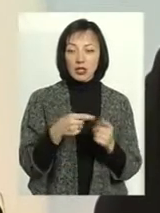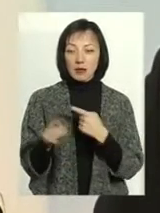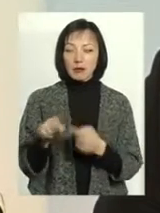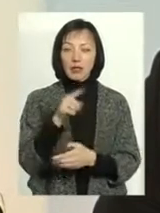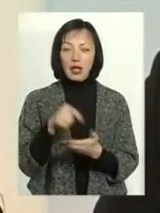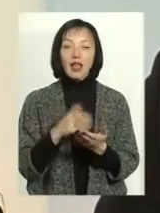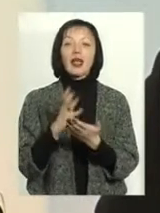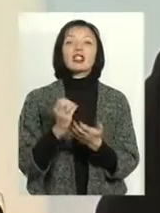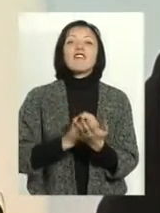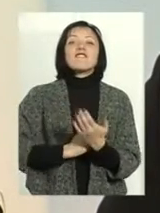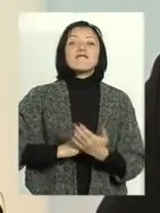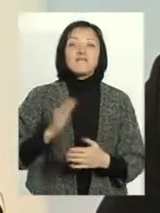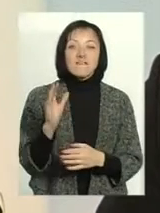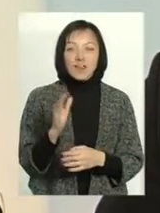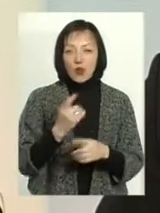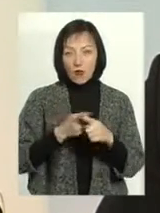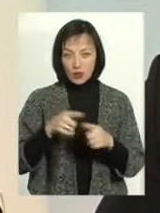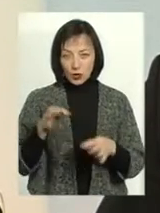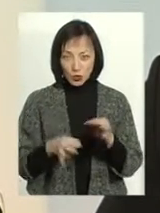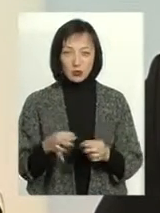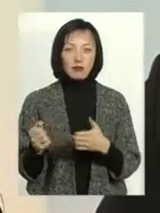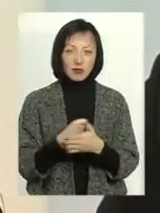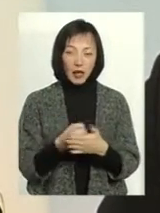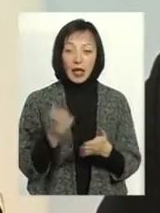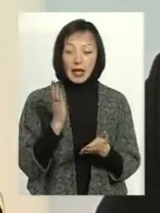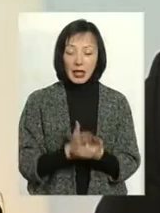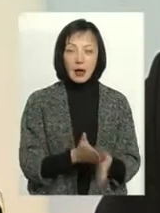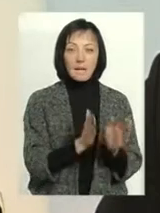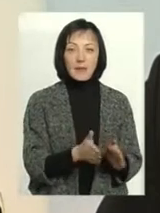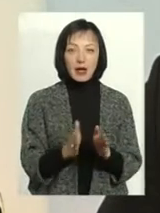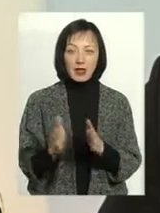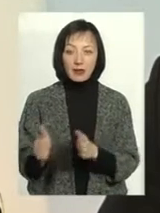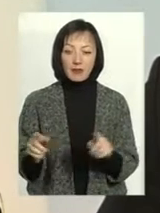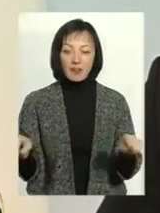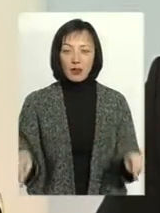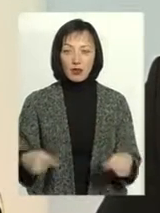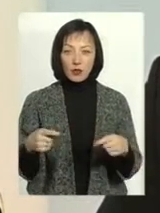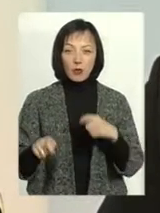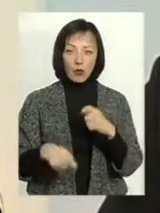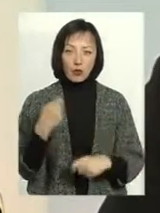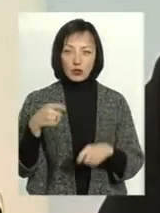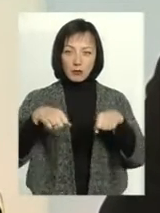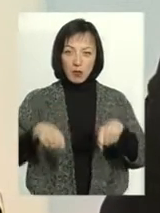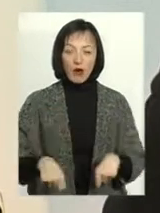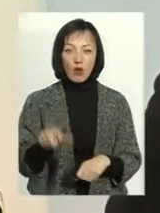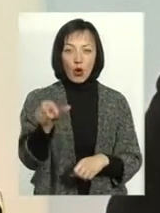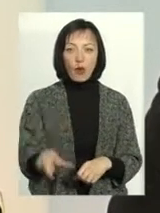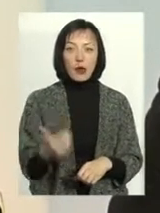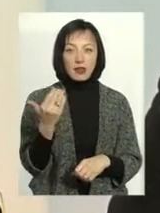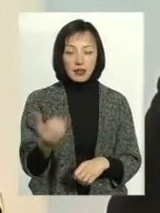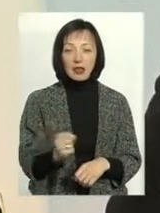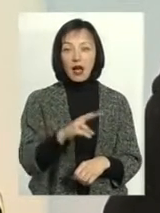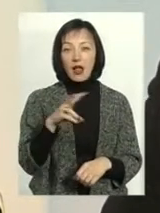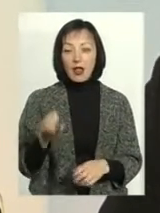є Верховний суд, і до того доходять. Тобто існують механізми відновлення порушених прав громадянина, але